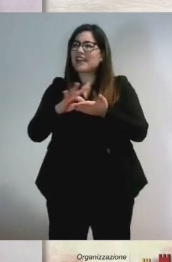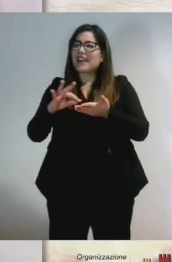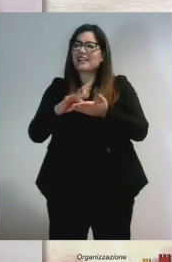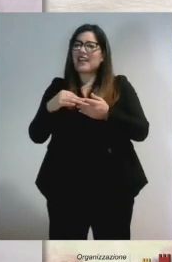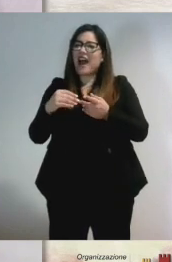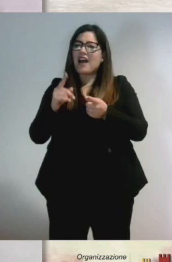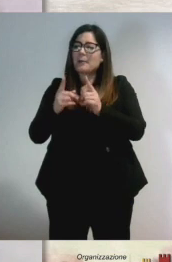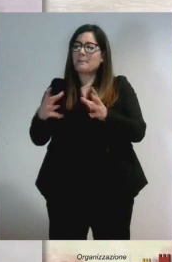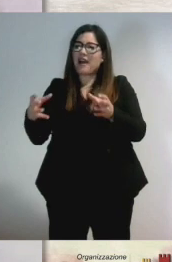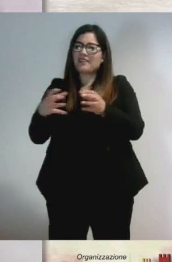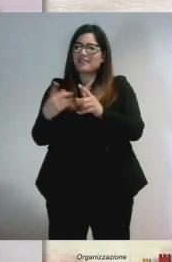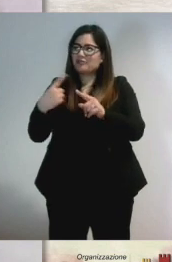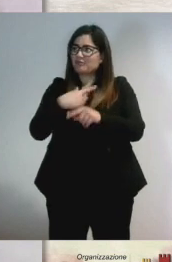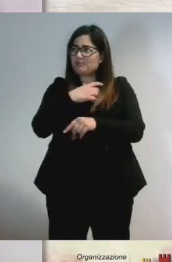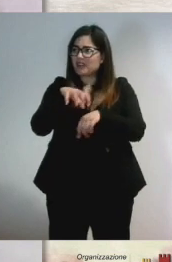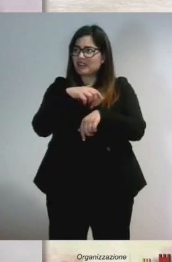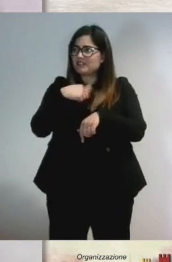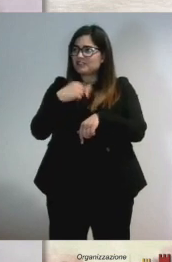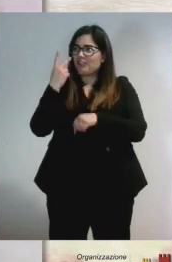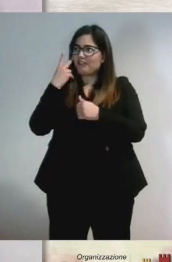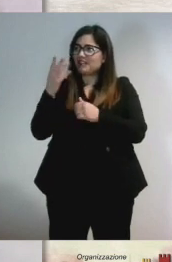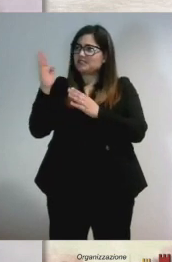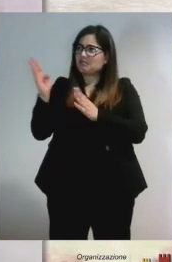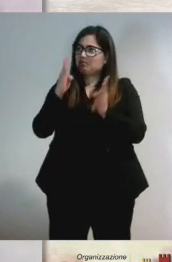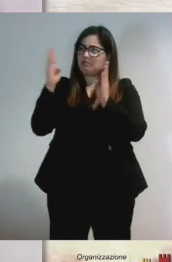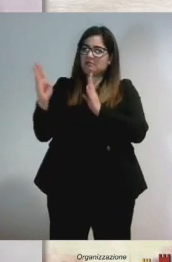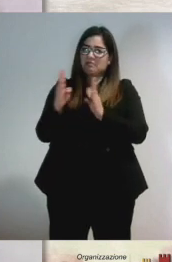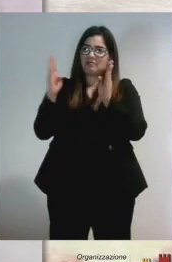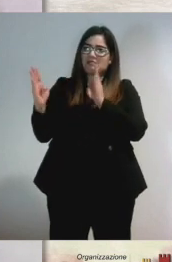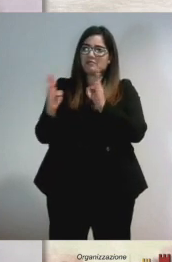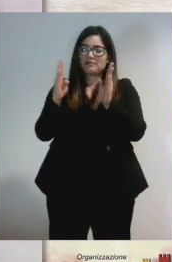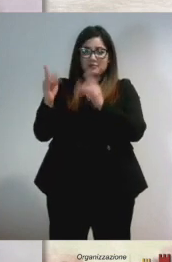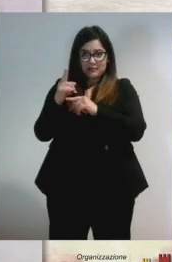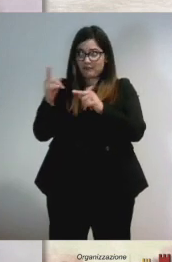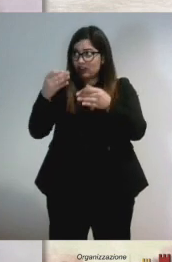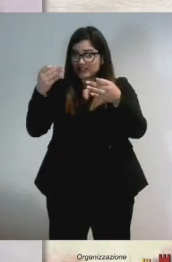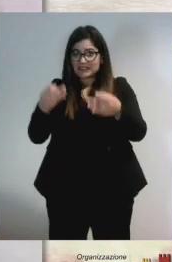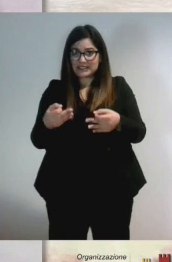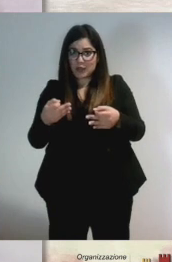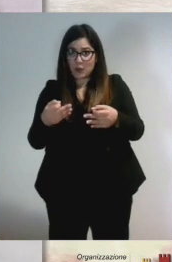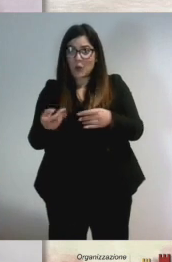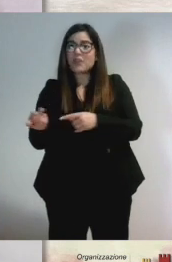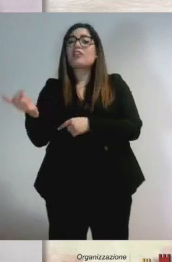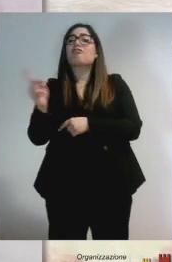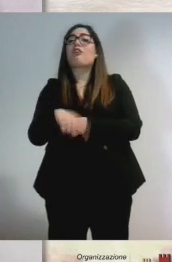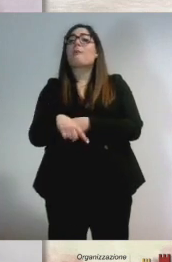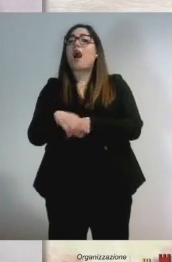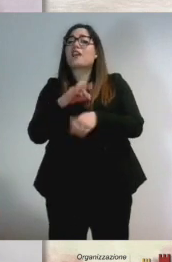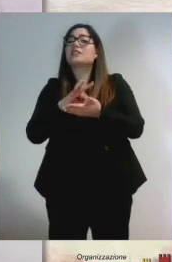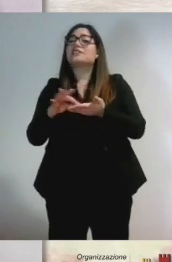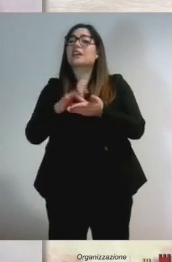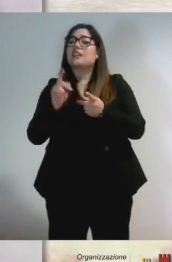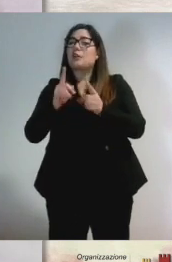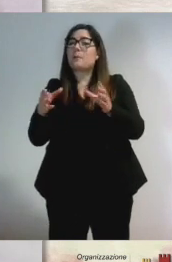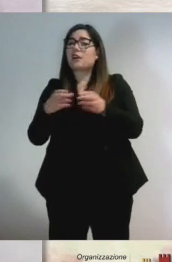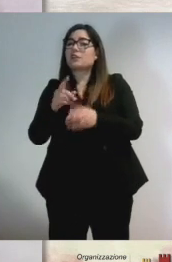Siete sicuri che sarete ancora il segretario del partito e ministri del mio partito Io continuerò a fare il sindaco Sicuramente io